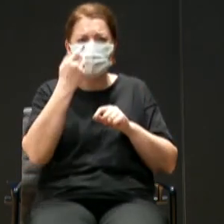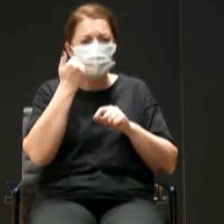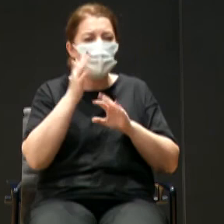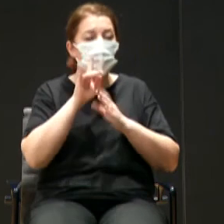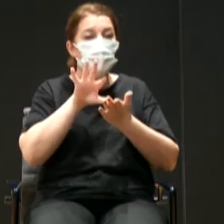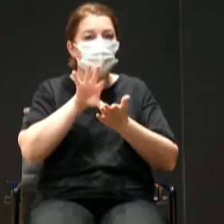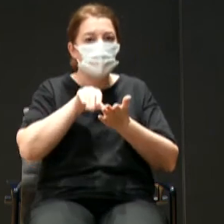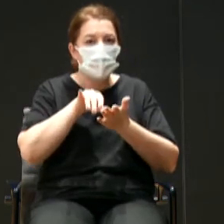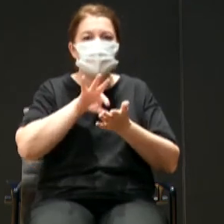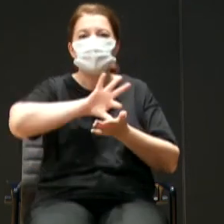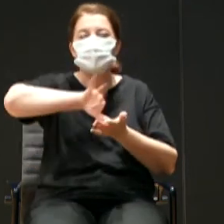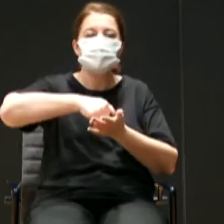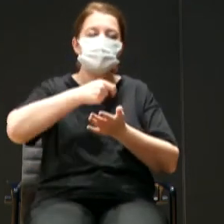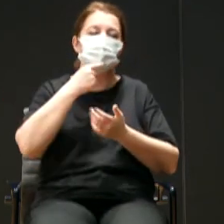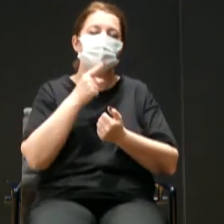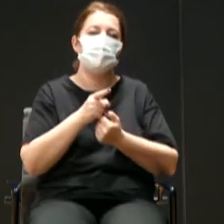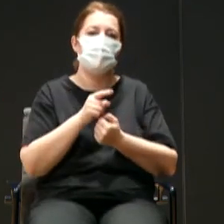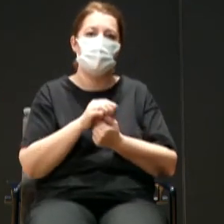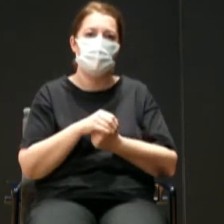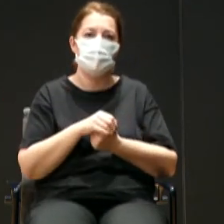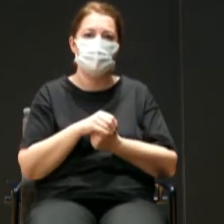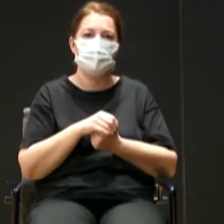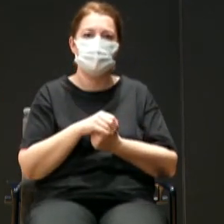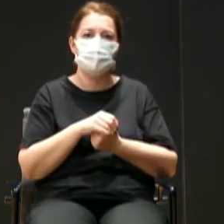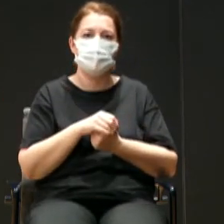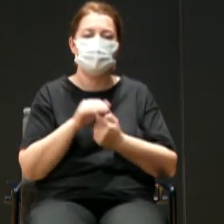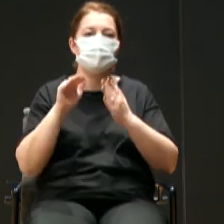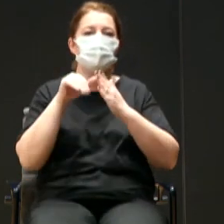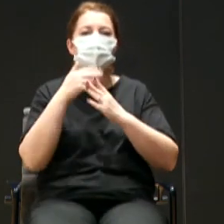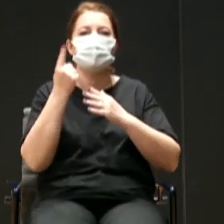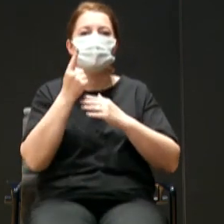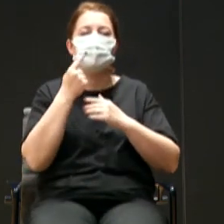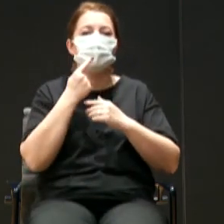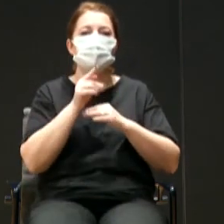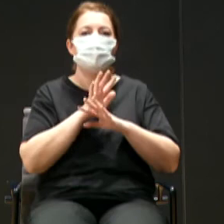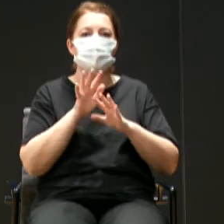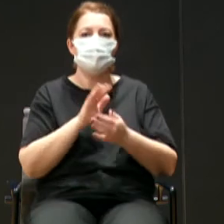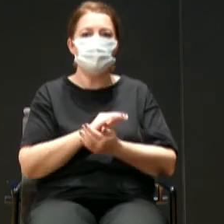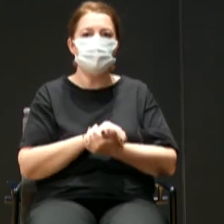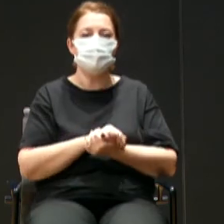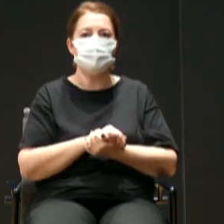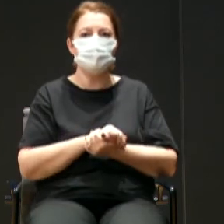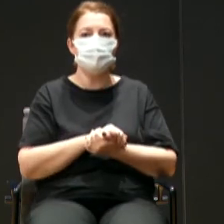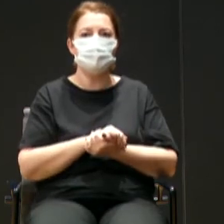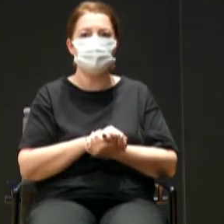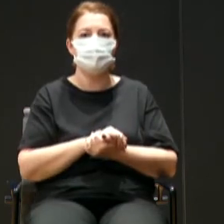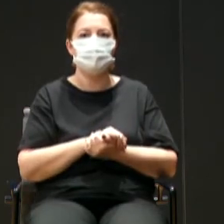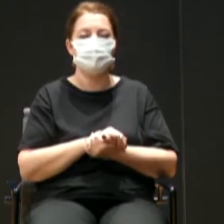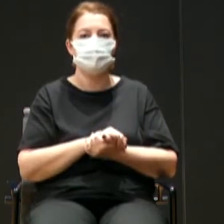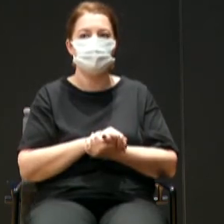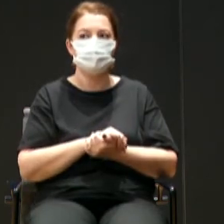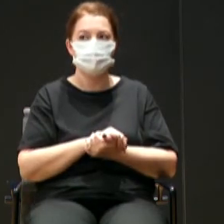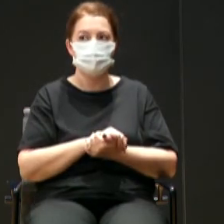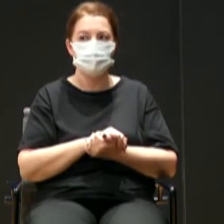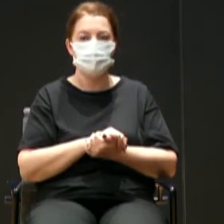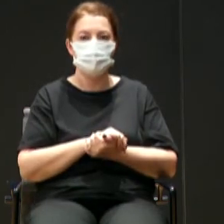Çalana hırsız deniyor bu ülkede arkadaş. Başka bir şey denmiyor Yakuplu'nun ya. Yakuplu'nun ipotek bedellerini ver. Cevabını ver.